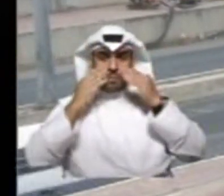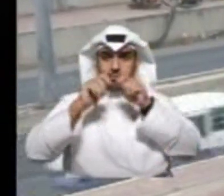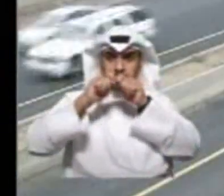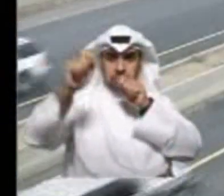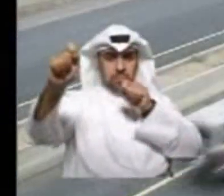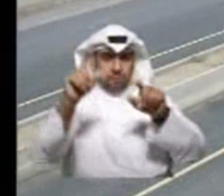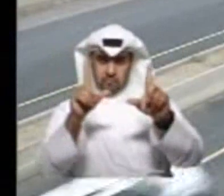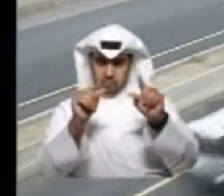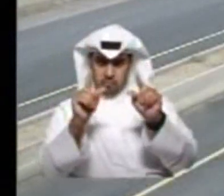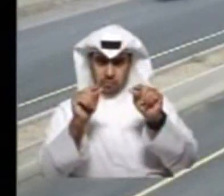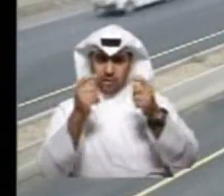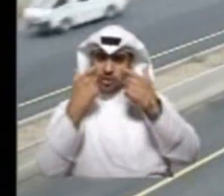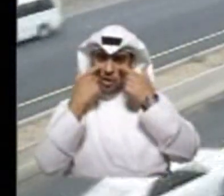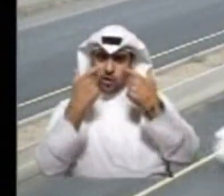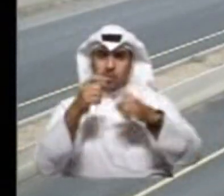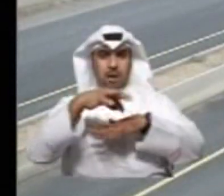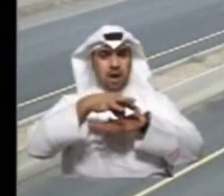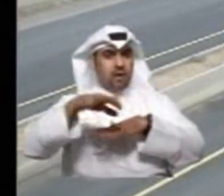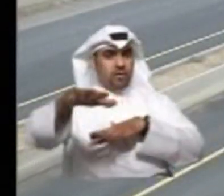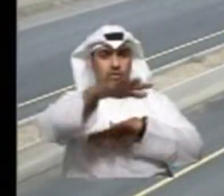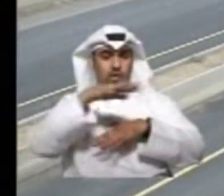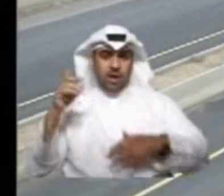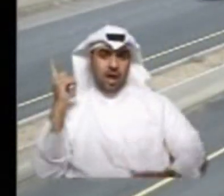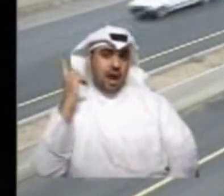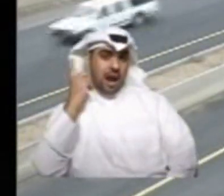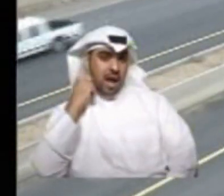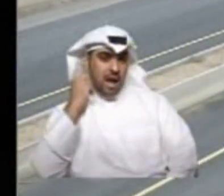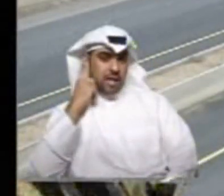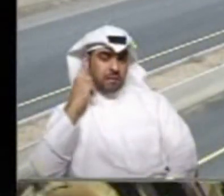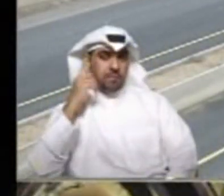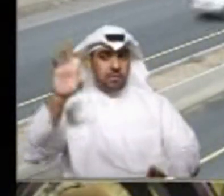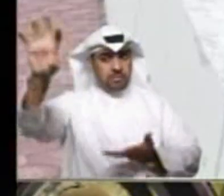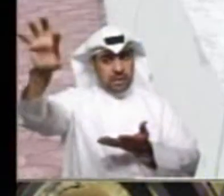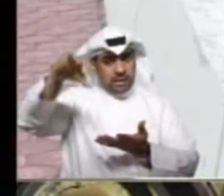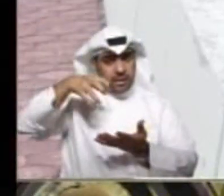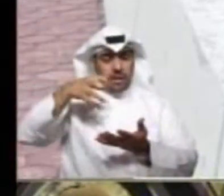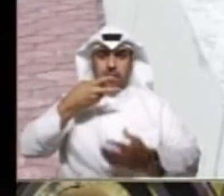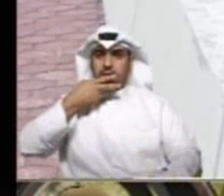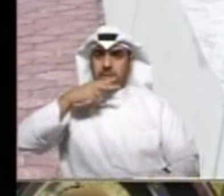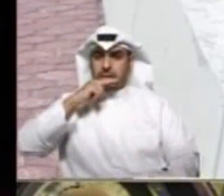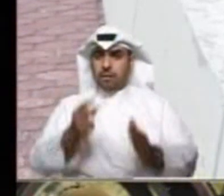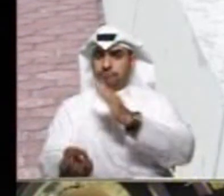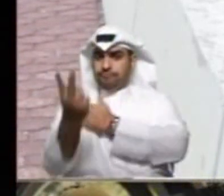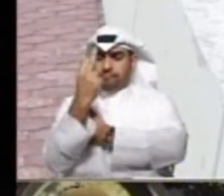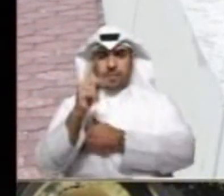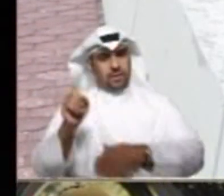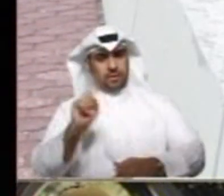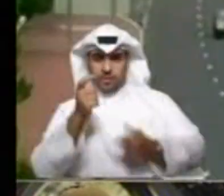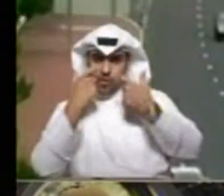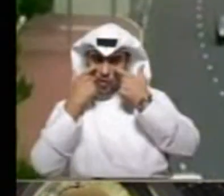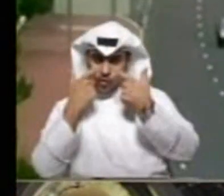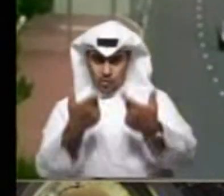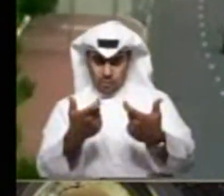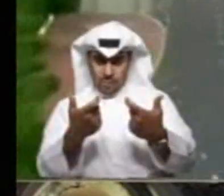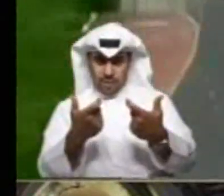الرسمية والابتعاد عن الإشاعة، وفي حال حدوث أي طارئ لا سمح الله الاتصال على رقم الأمان 112